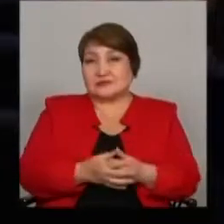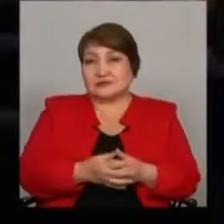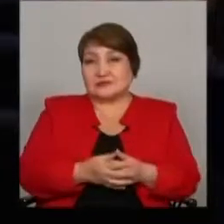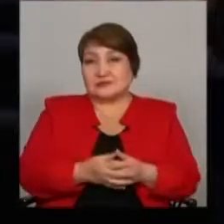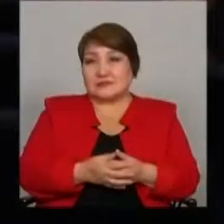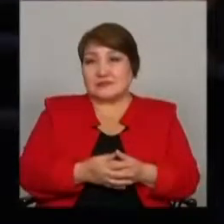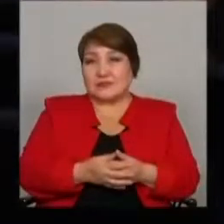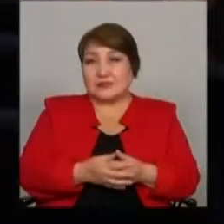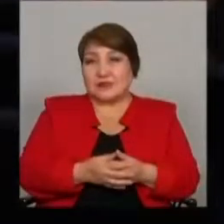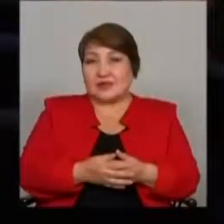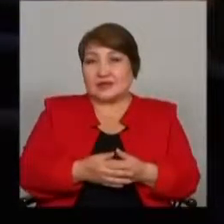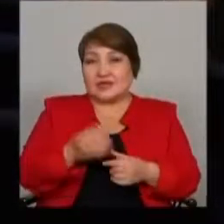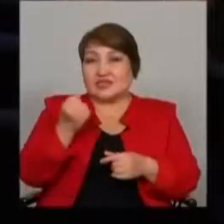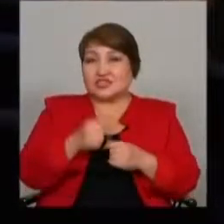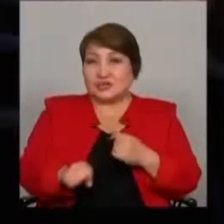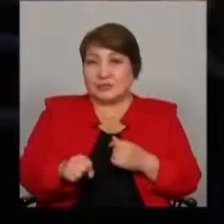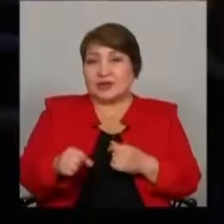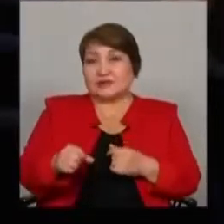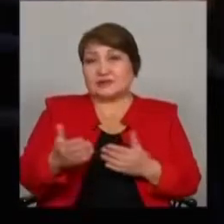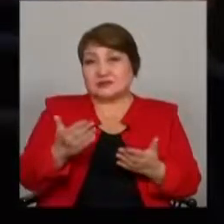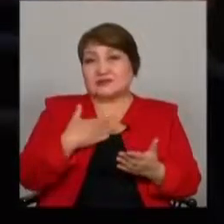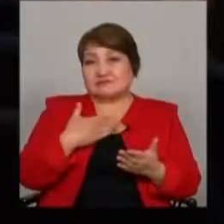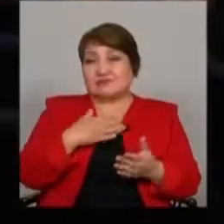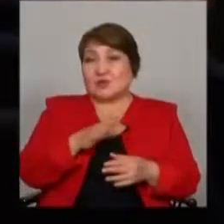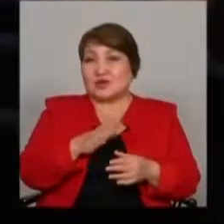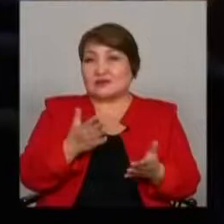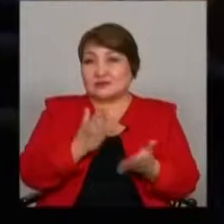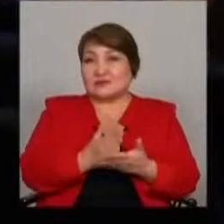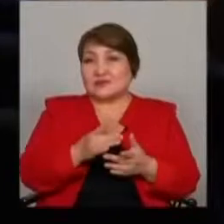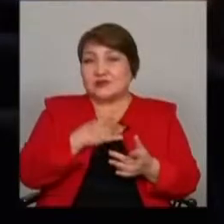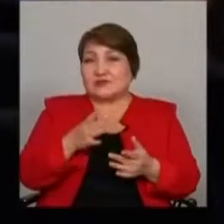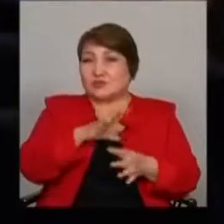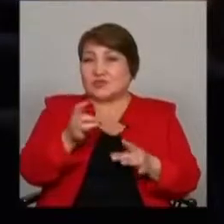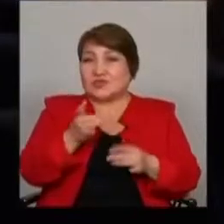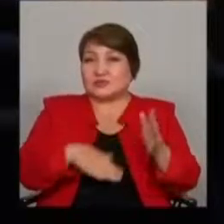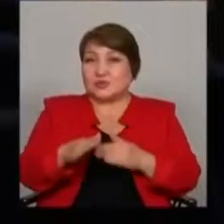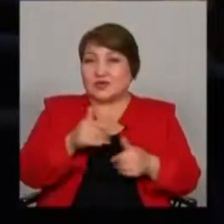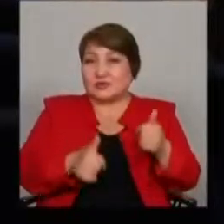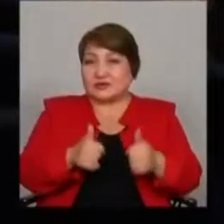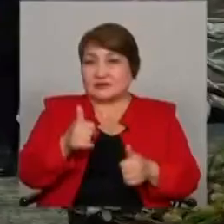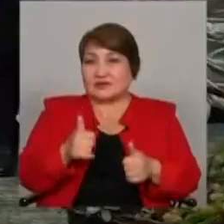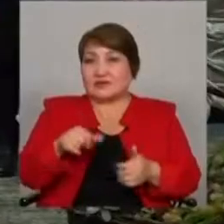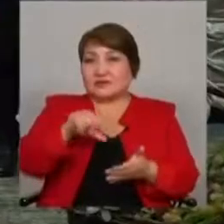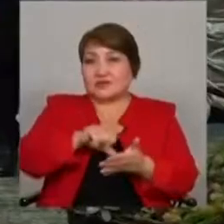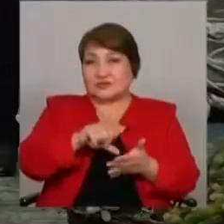Ülken bu, jeñpaz bolğanım ülken bir respublikalıq derejede bayqauğa katısıp turğan ülken quwanış men